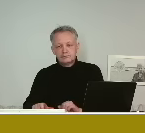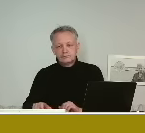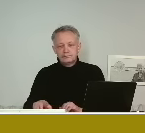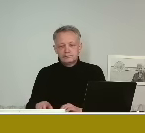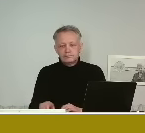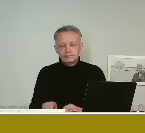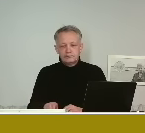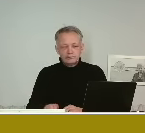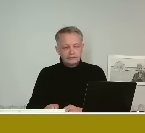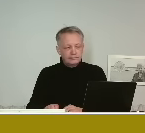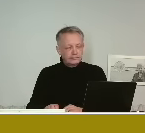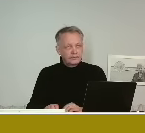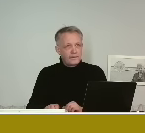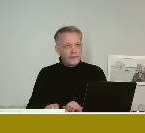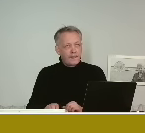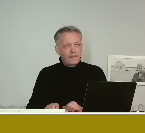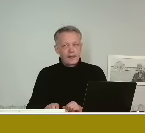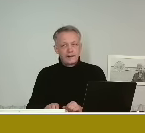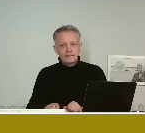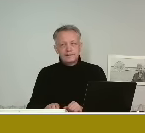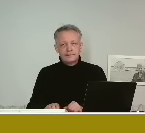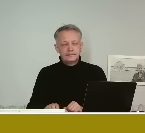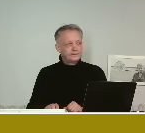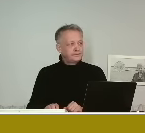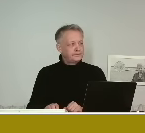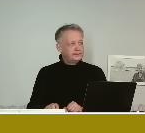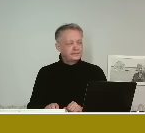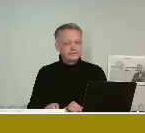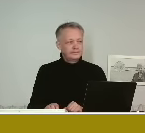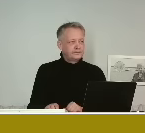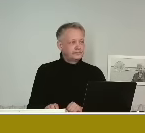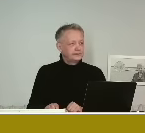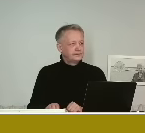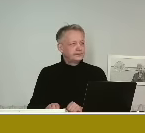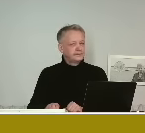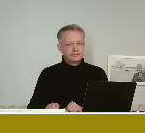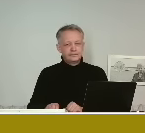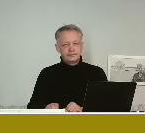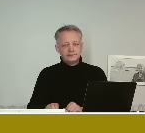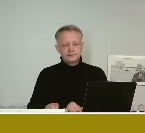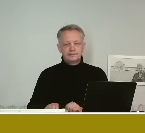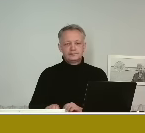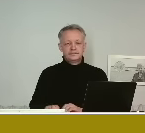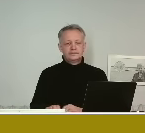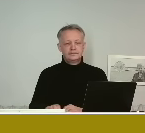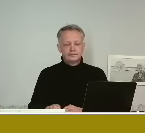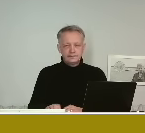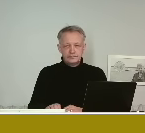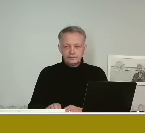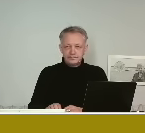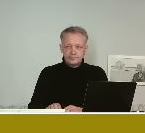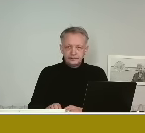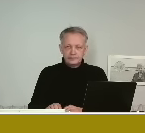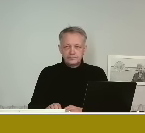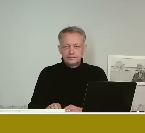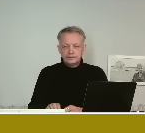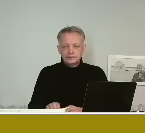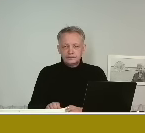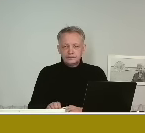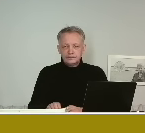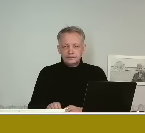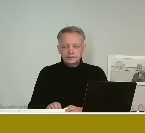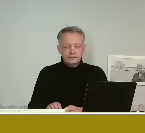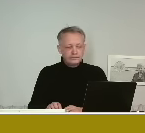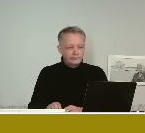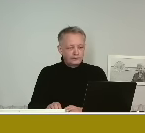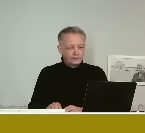это, значит, это правда. Ну или, по крайней мере, это то, что нам хотят сообщить в качестве официальной версии. Я могу от